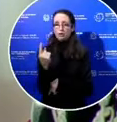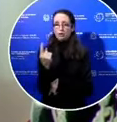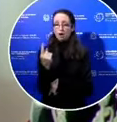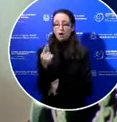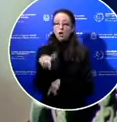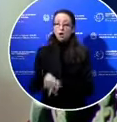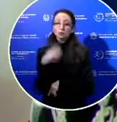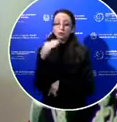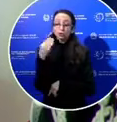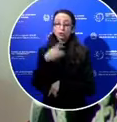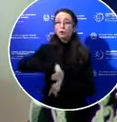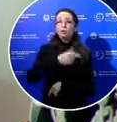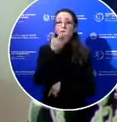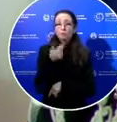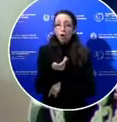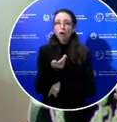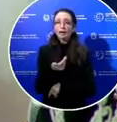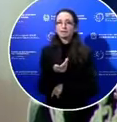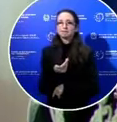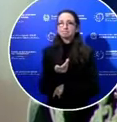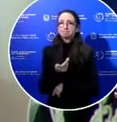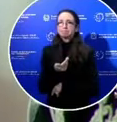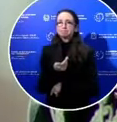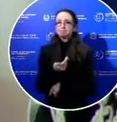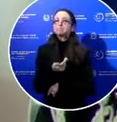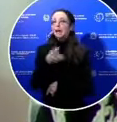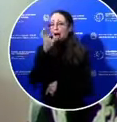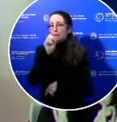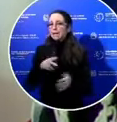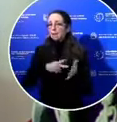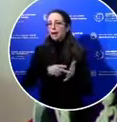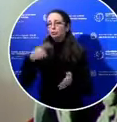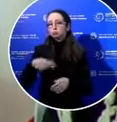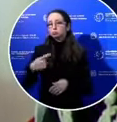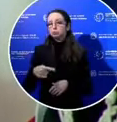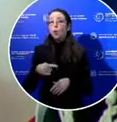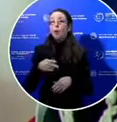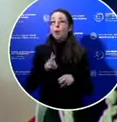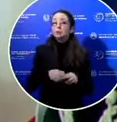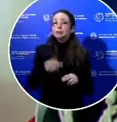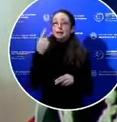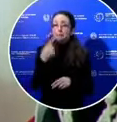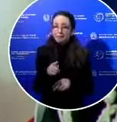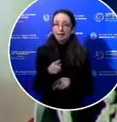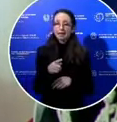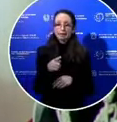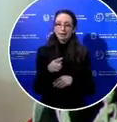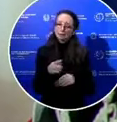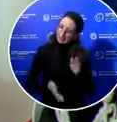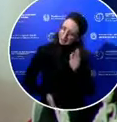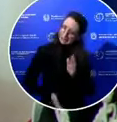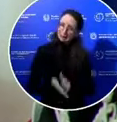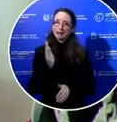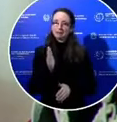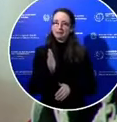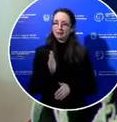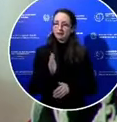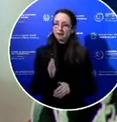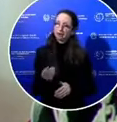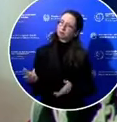cercheremo di affermare questo metodo, utile a guidare i processi di ripresa resilienza, ripartenza.